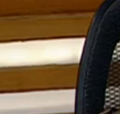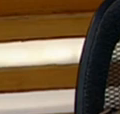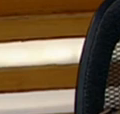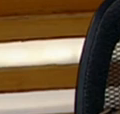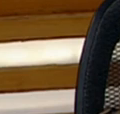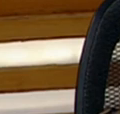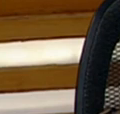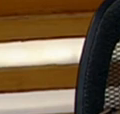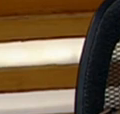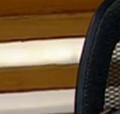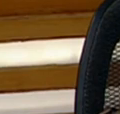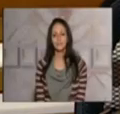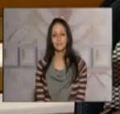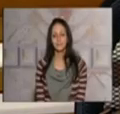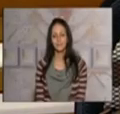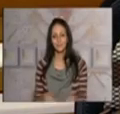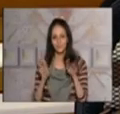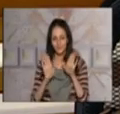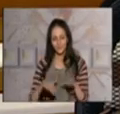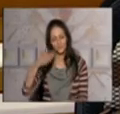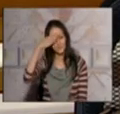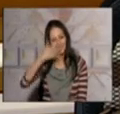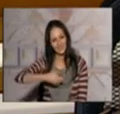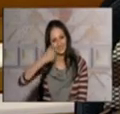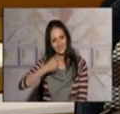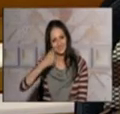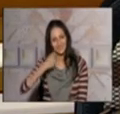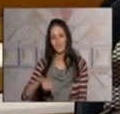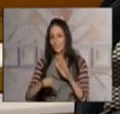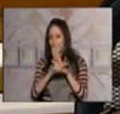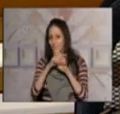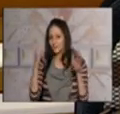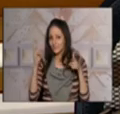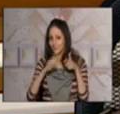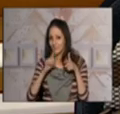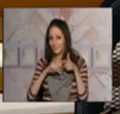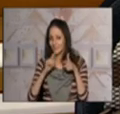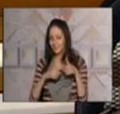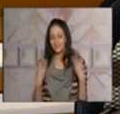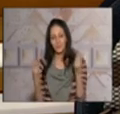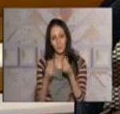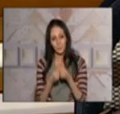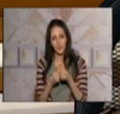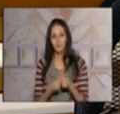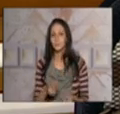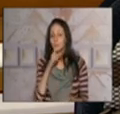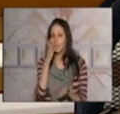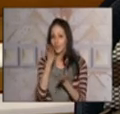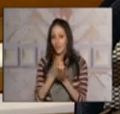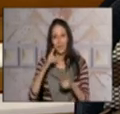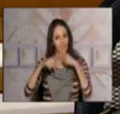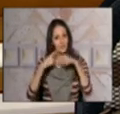هنا مسبيرو لكم منا كل التحية. فقرتنا الثانية النهاردة مع الزميل خالد سعد. خالد سعد النهاردة الحقيقة هيتكلم